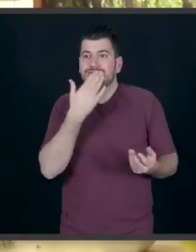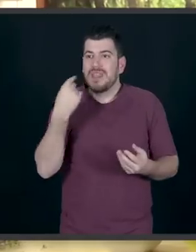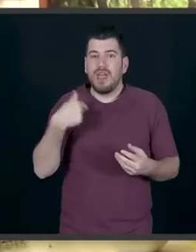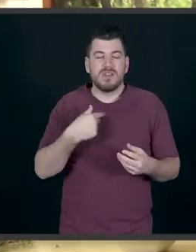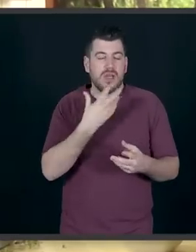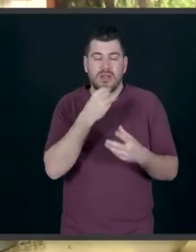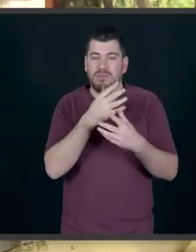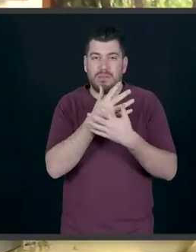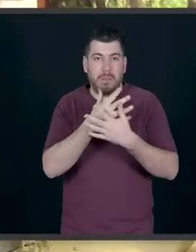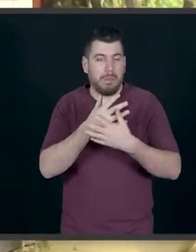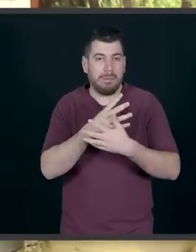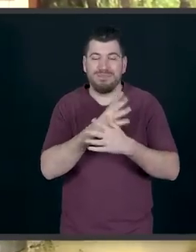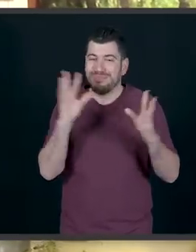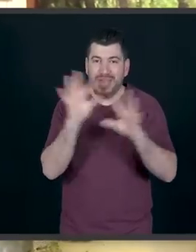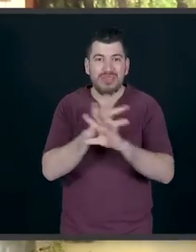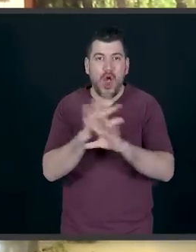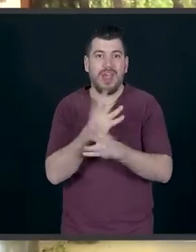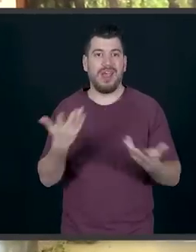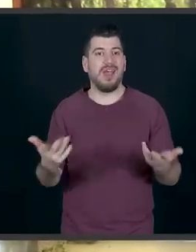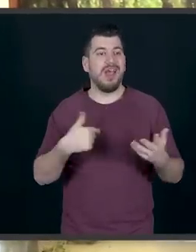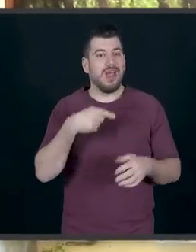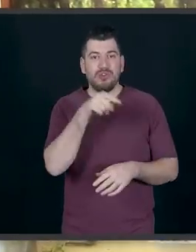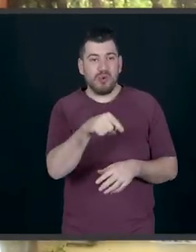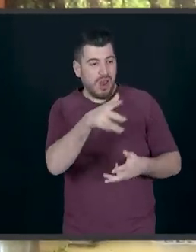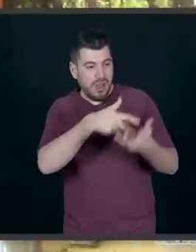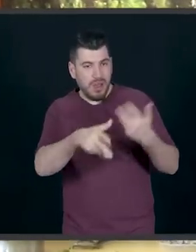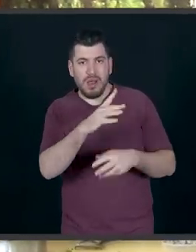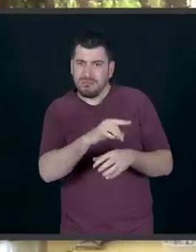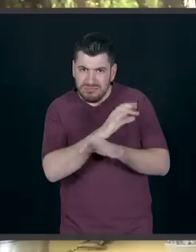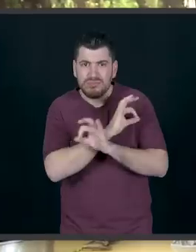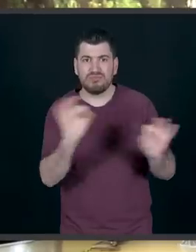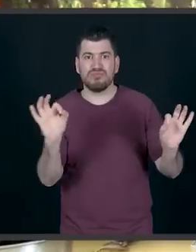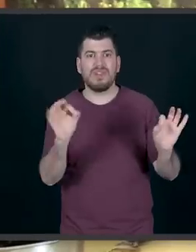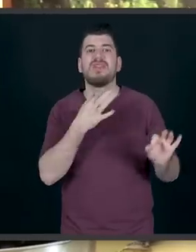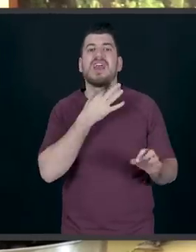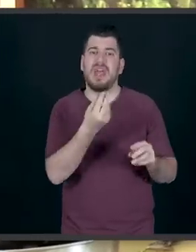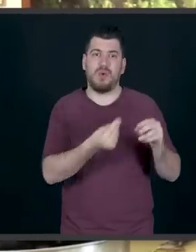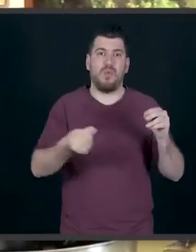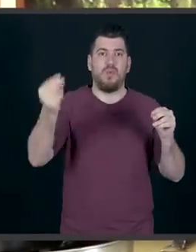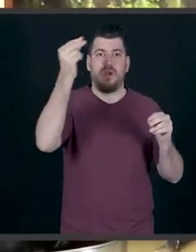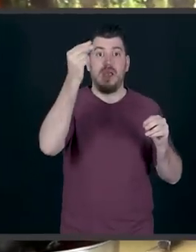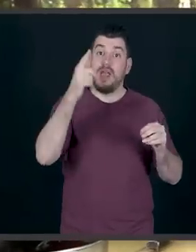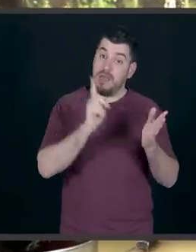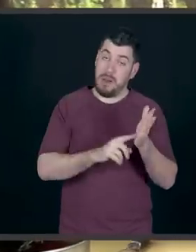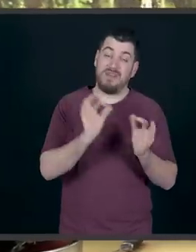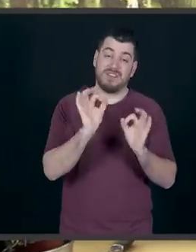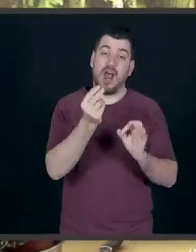γευτώ τίποτα. Εμένα η σύστασή του μου δείχνει ότι τώρα ότι είναι εντάξει, δεν χρειάζεται παραπάνω. Βέβαια, πρέπει και να το